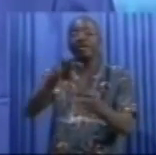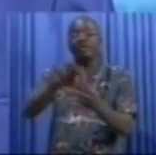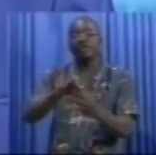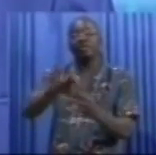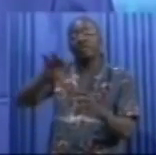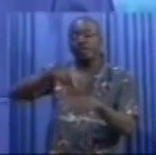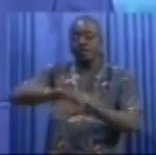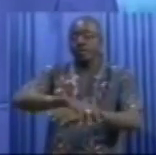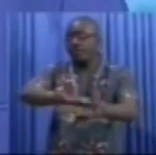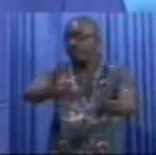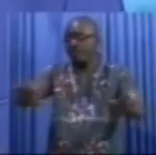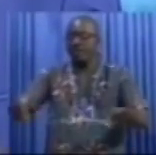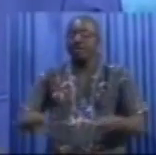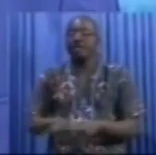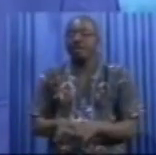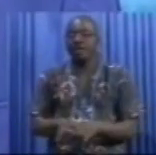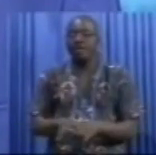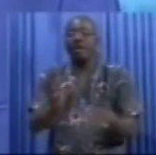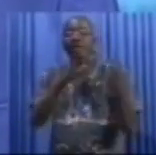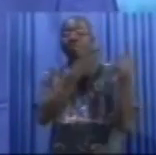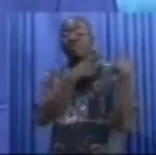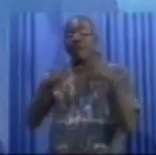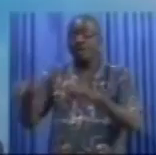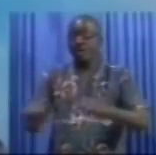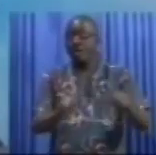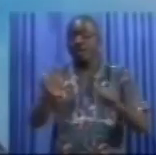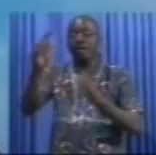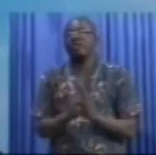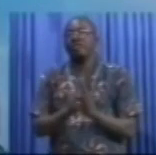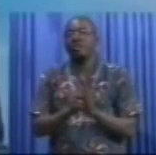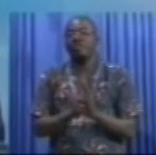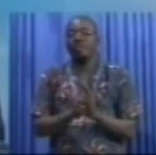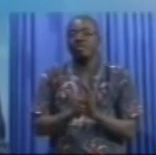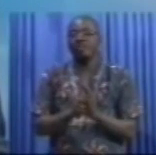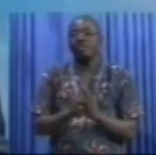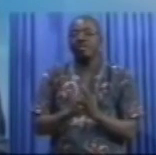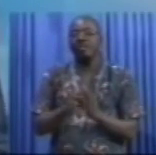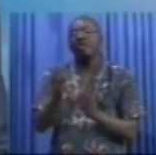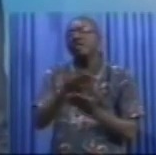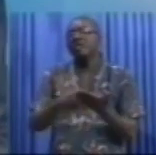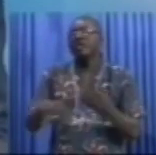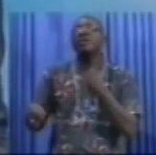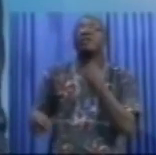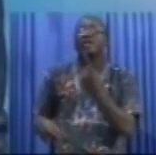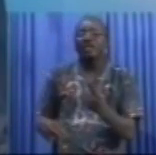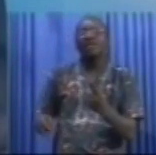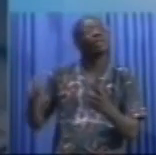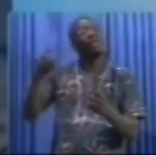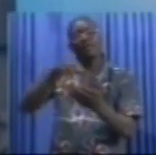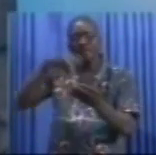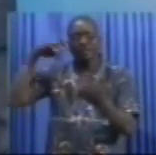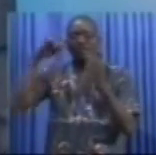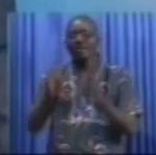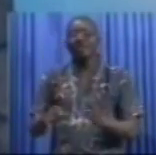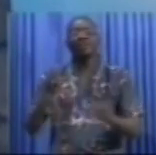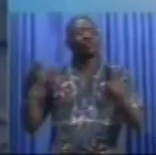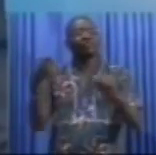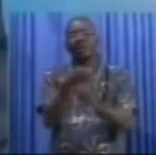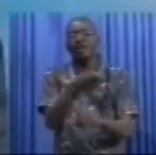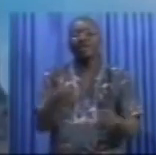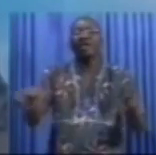terrain. Ça, bon. C'est pendant l'action. D'aucuns disent qu'il y a des gens blessés, et il y a même